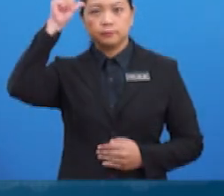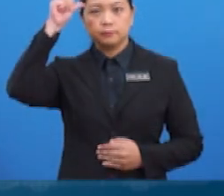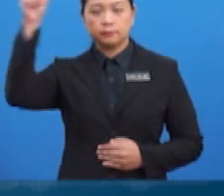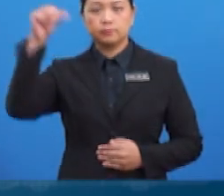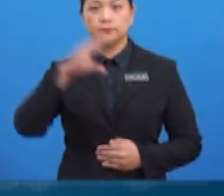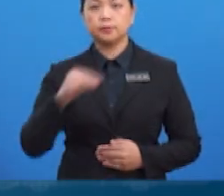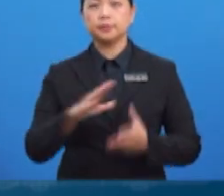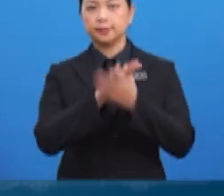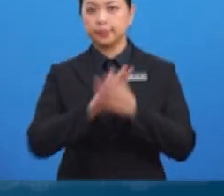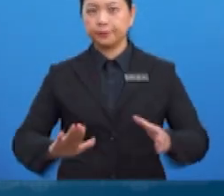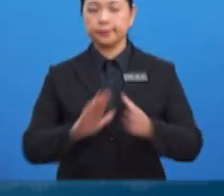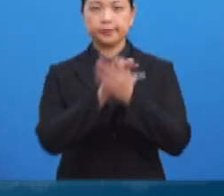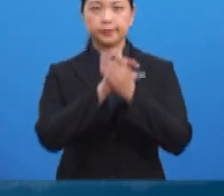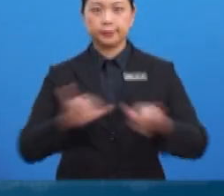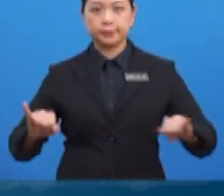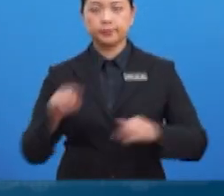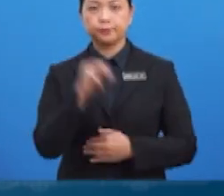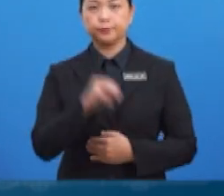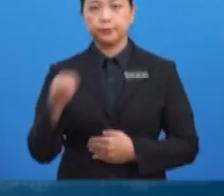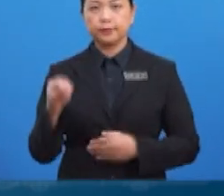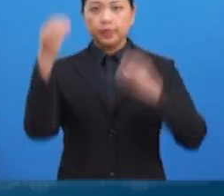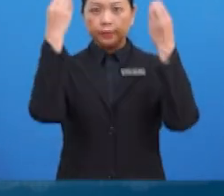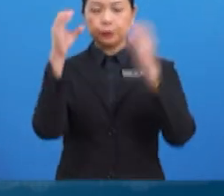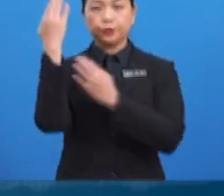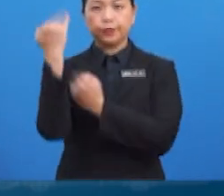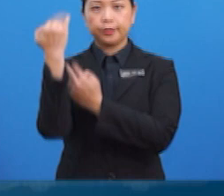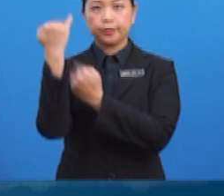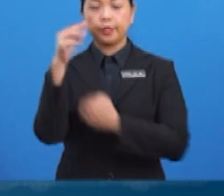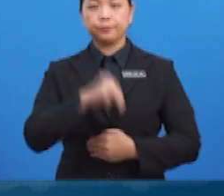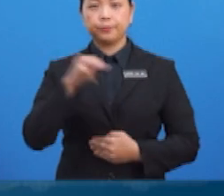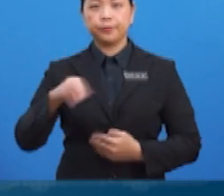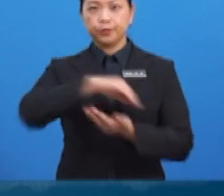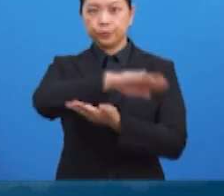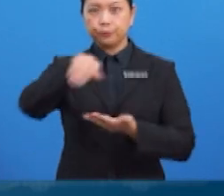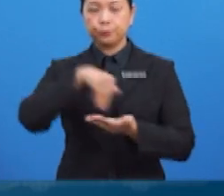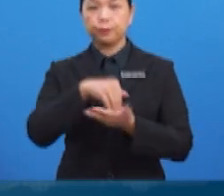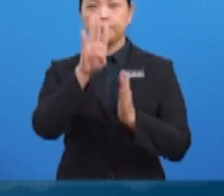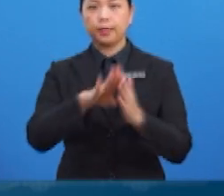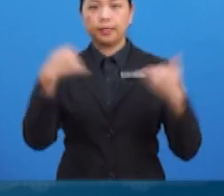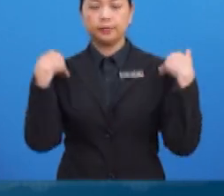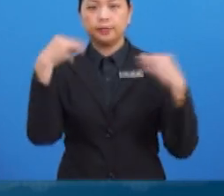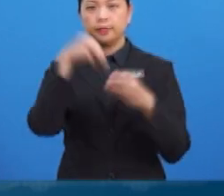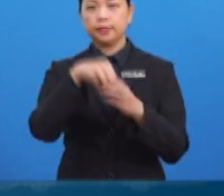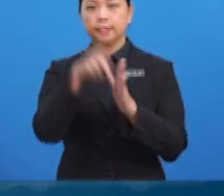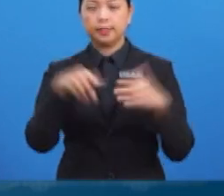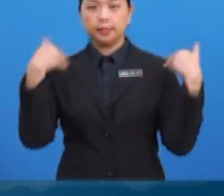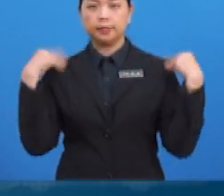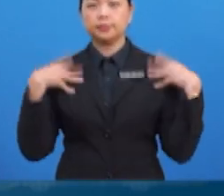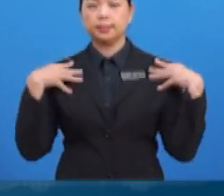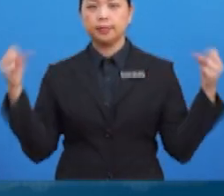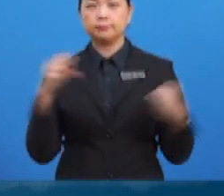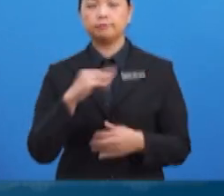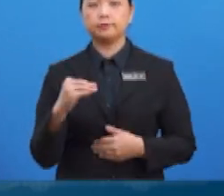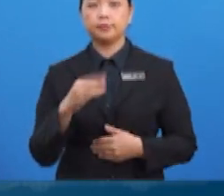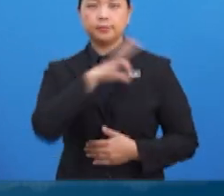Assalamualaikum dan selamat sejahtera murid-murid. Cikgu harap murid-murid semua berada dalam keadaan sihat dan